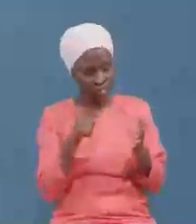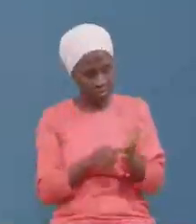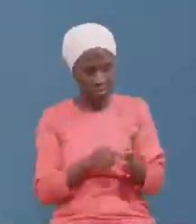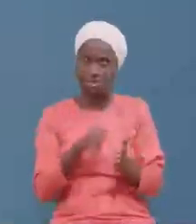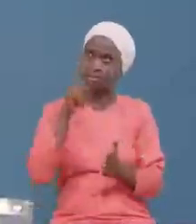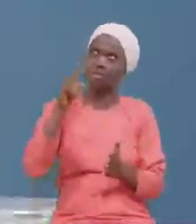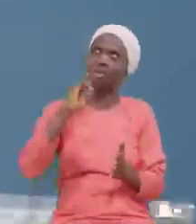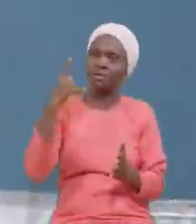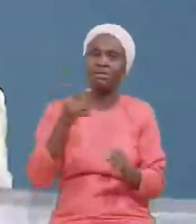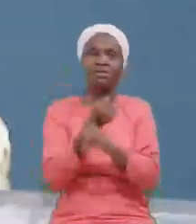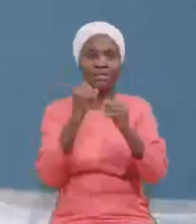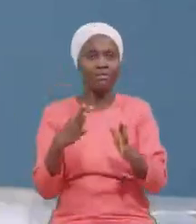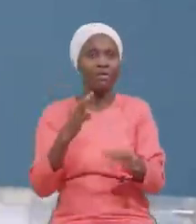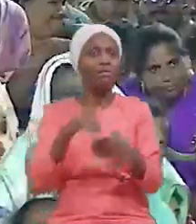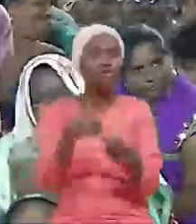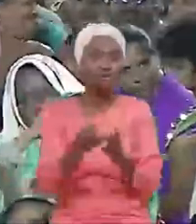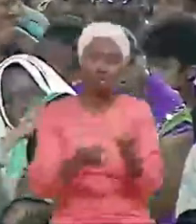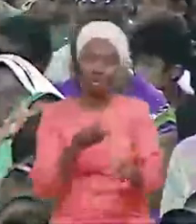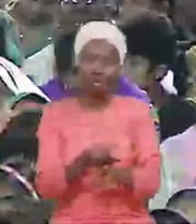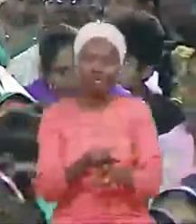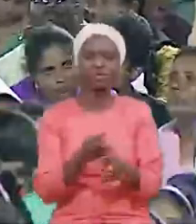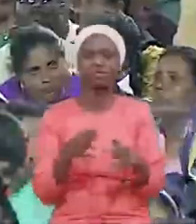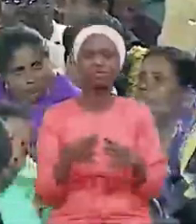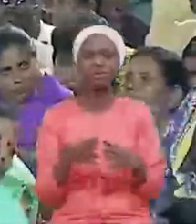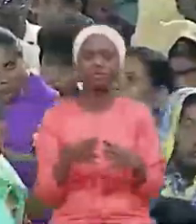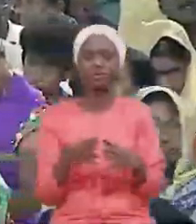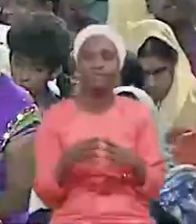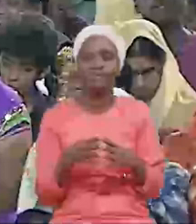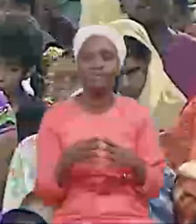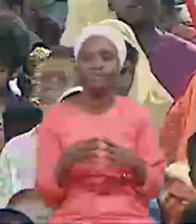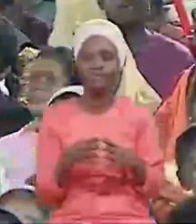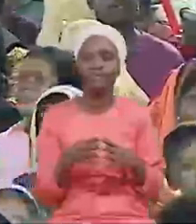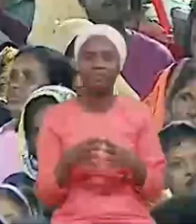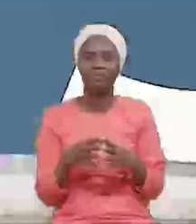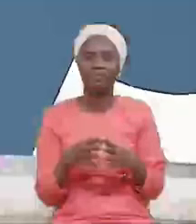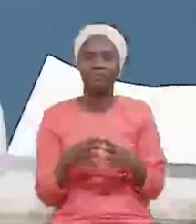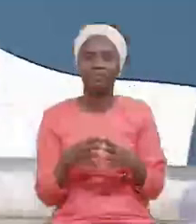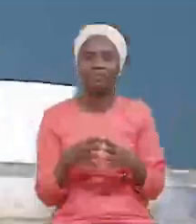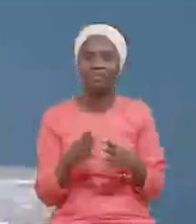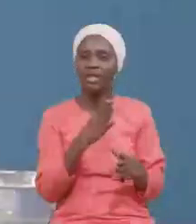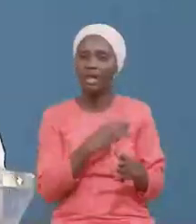et que maintenant qu'ils ont cru qu'il est vraiment le sauveur du monde.